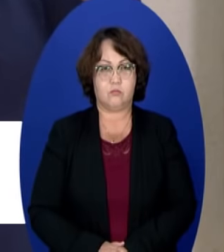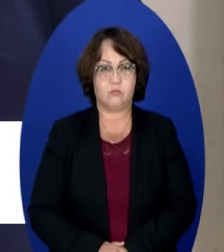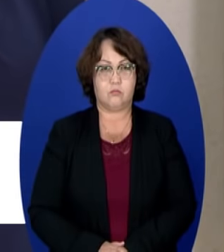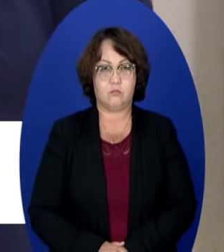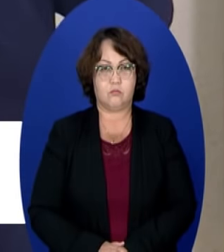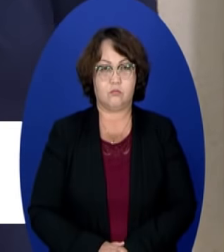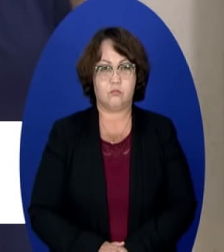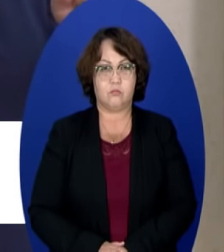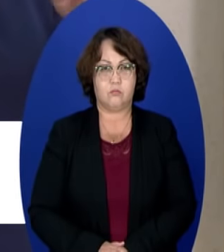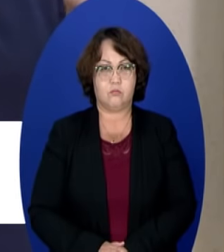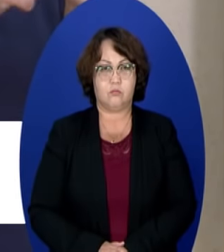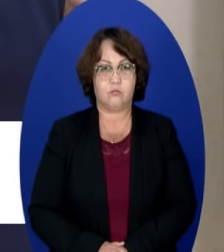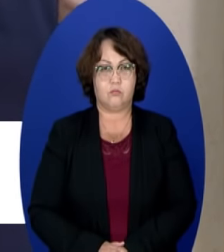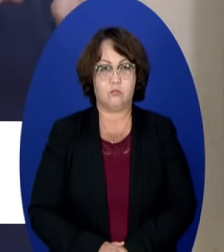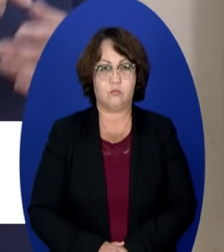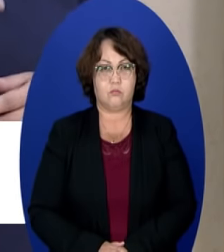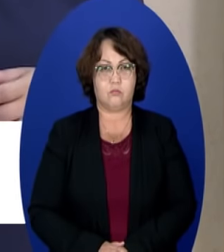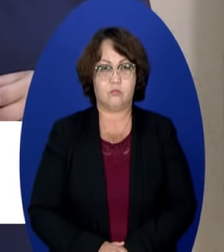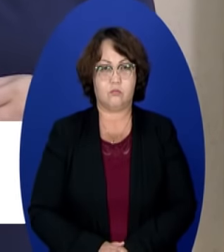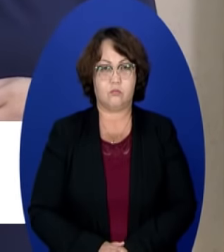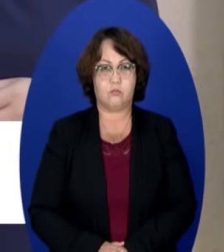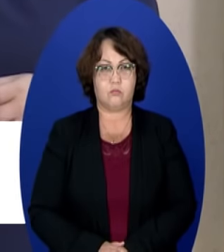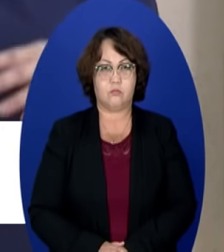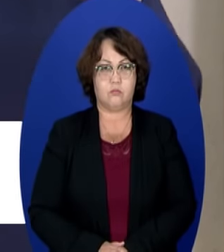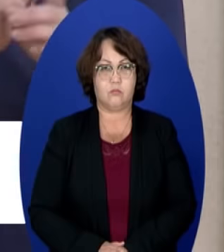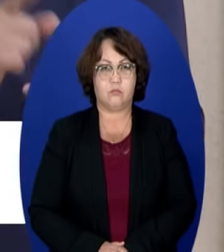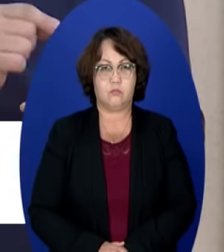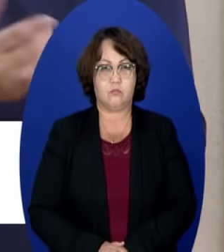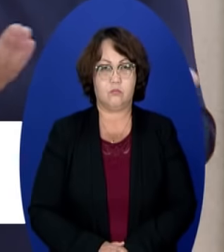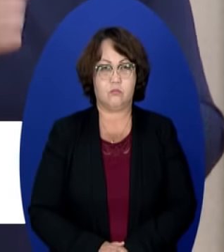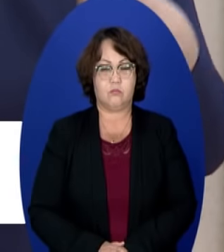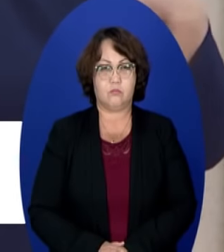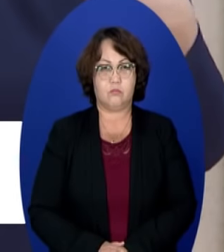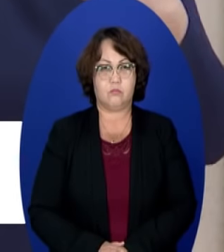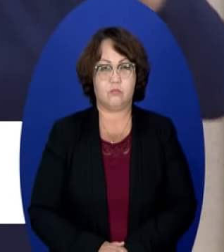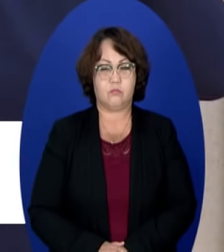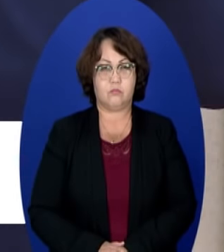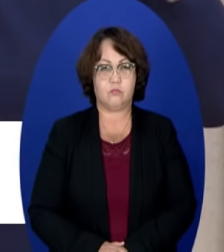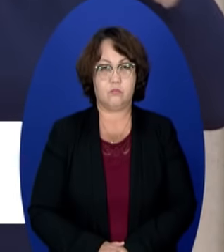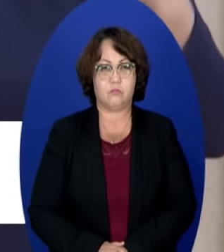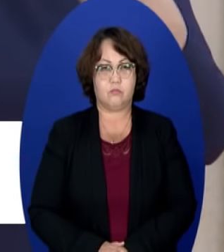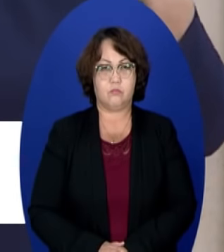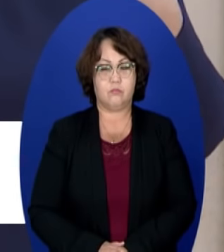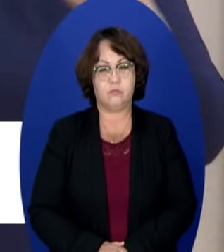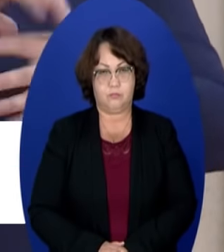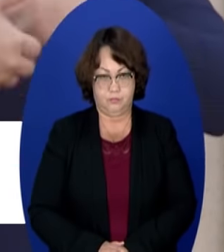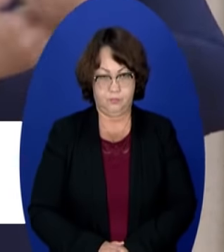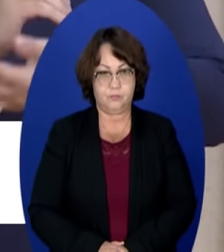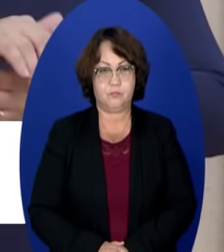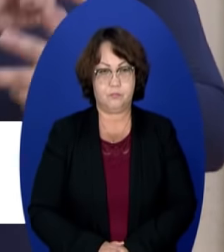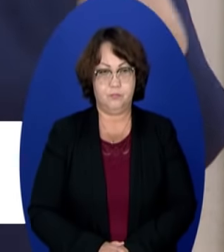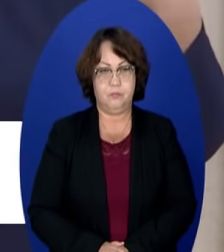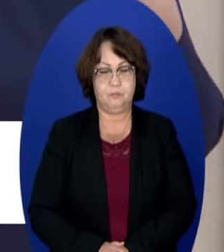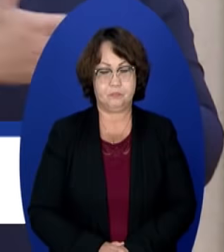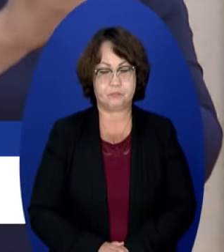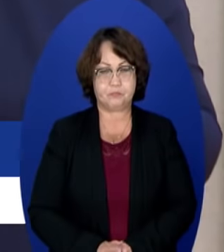хандуулахыг бол шаардлагатай байгааг мөн бас эрдэмтэд бол зөвлөж байна. Амны хаалзуух, гараа сайтар савндаж угаах, хүн